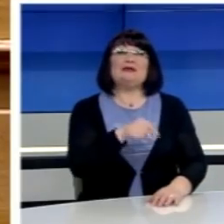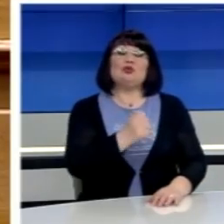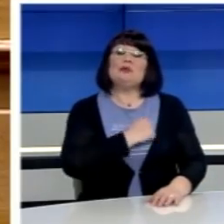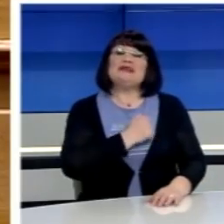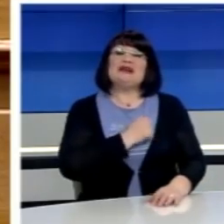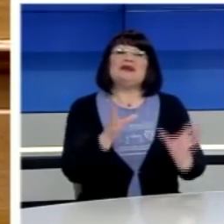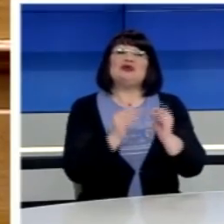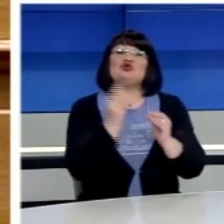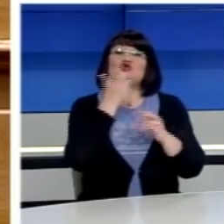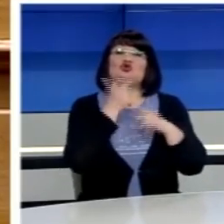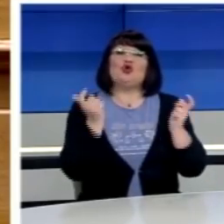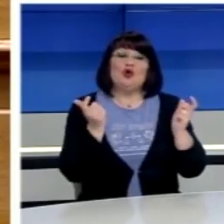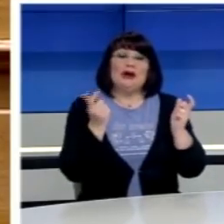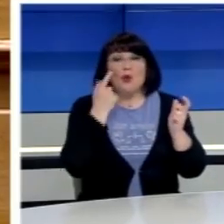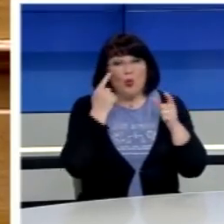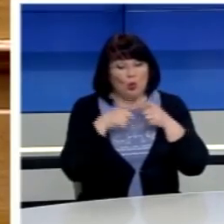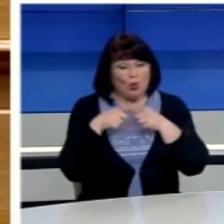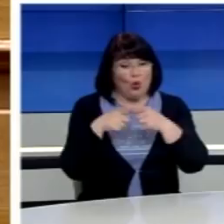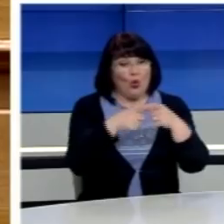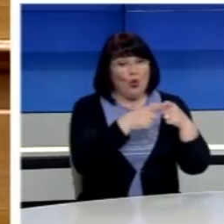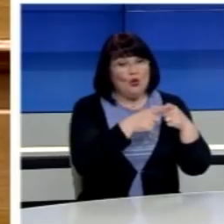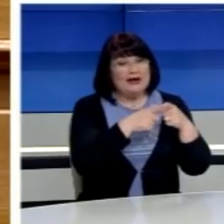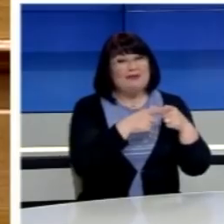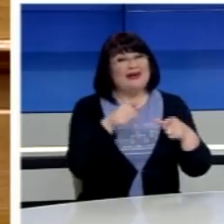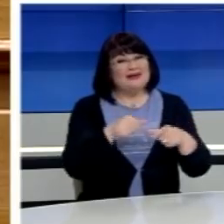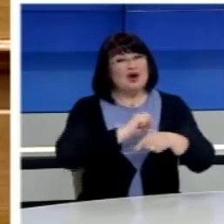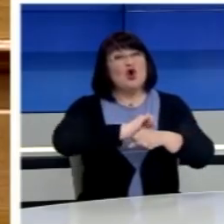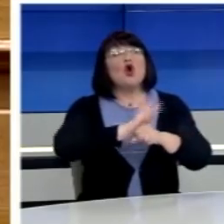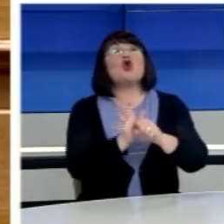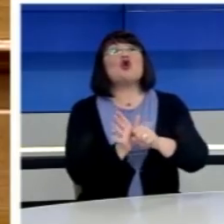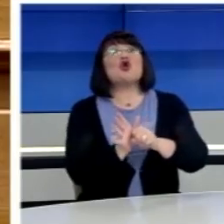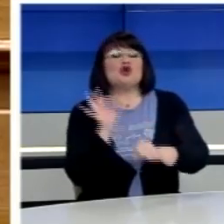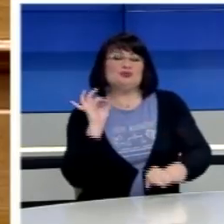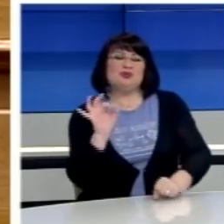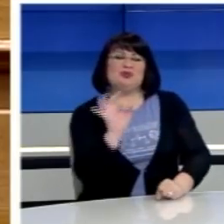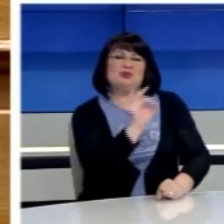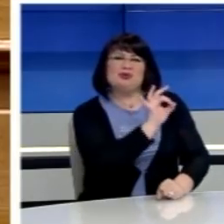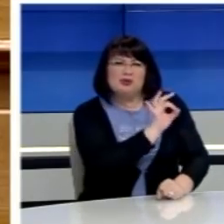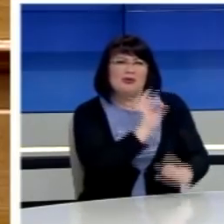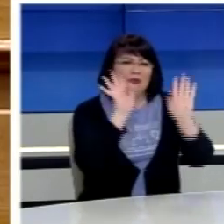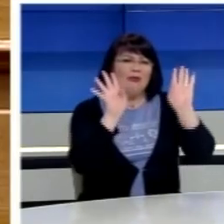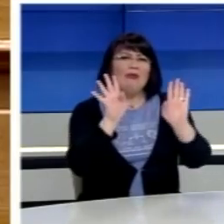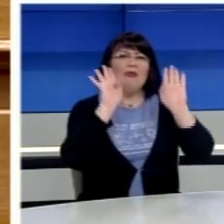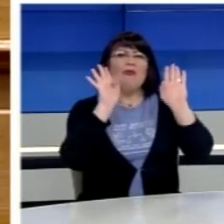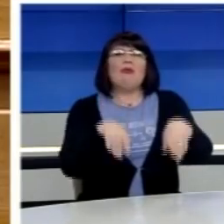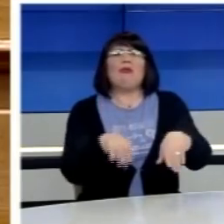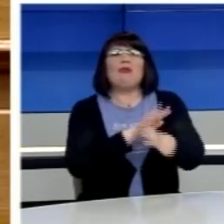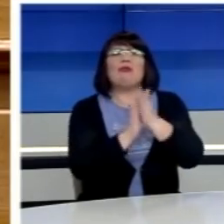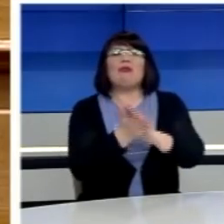σχολείο και δοκιμάστηκε και μέσα στην πανδημία και κατέρευσε παταγωδώς όταν χρειάστηκαν